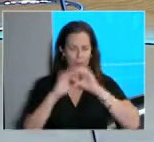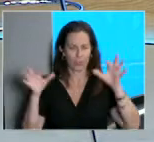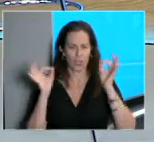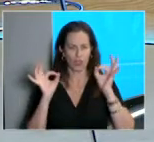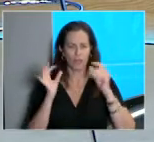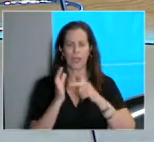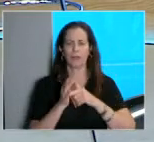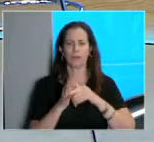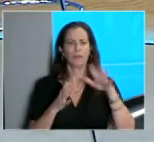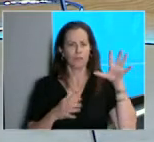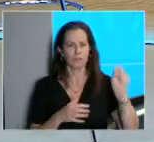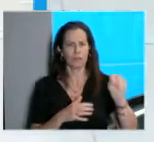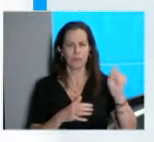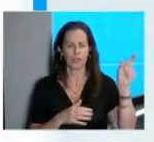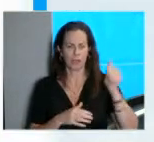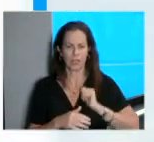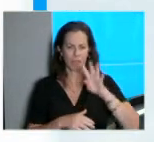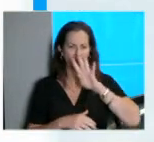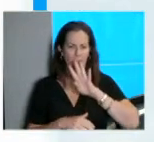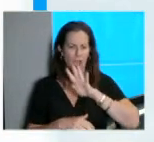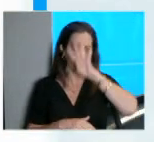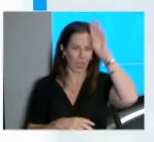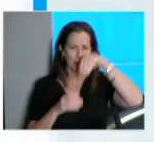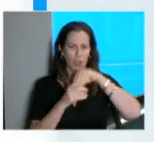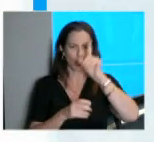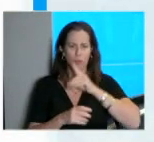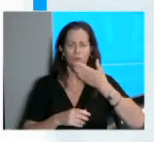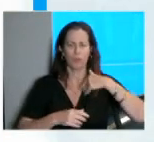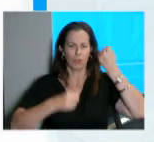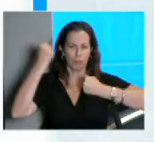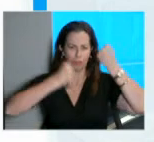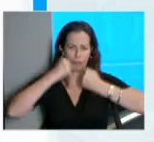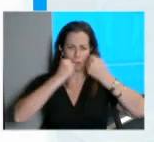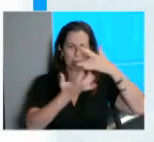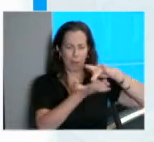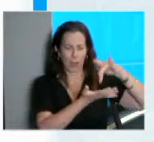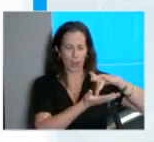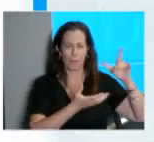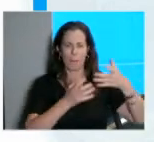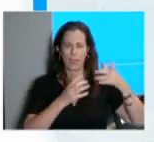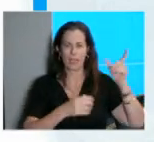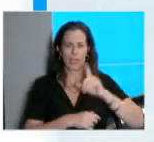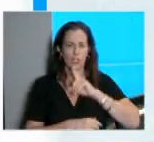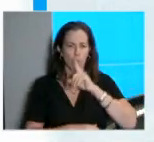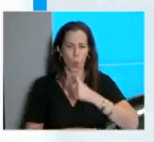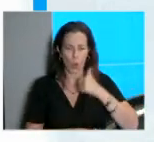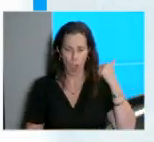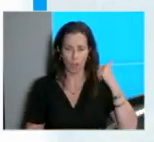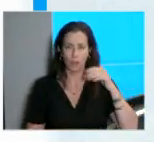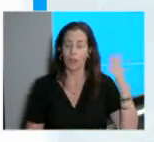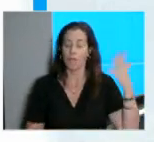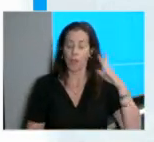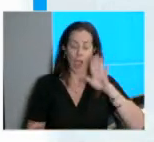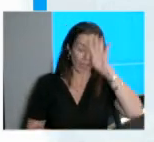סיכלנו ניסיון פיגוע של כוח קודס האיראני בשטח סוריה, מטוסי קרב של חיל האוויר תקפו מספר יעדים בכפר אקרבה, כוונת החוליה הייתה